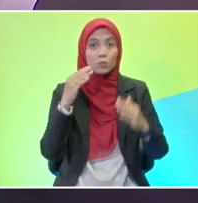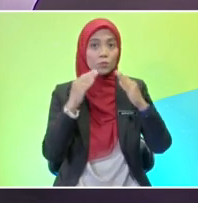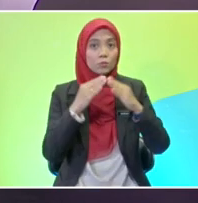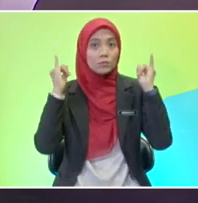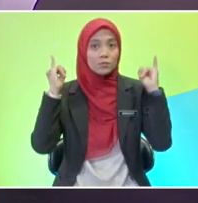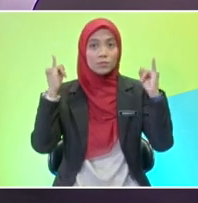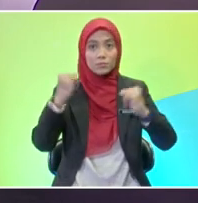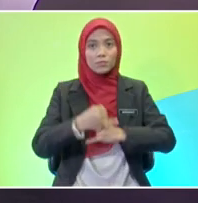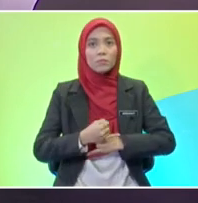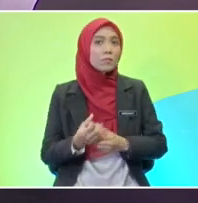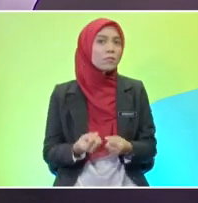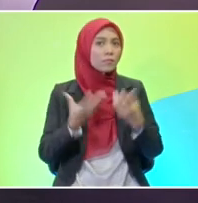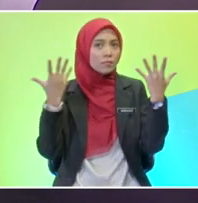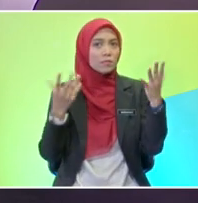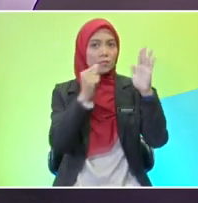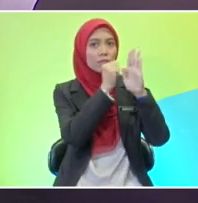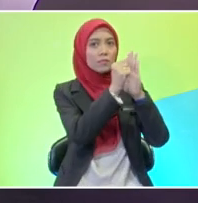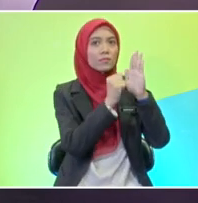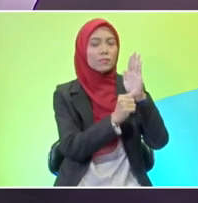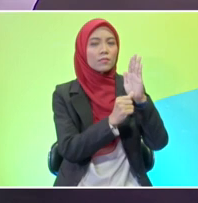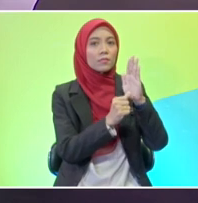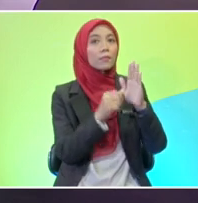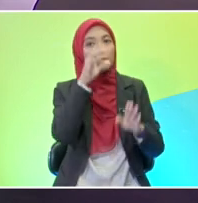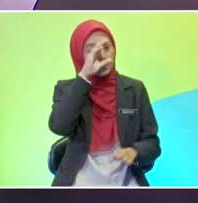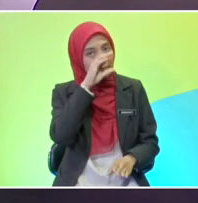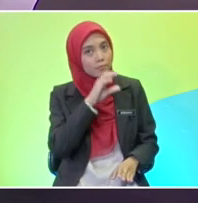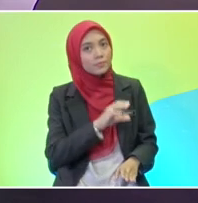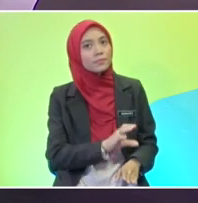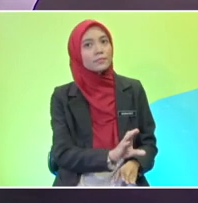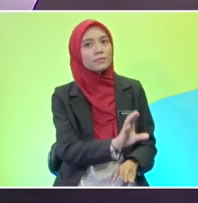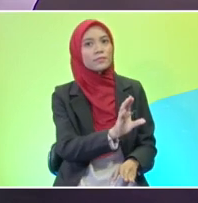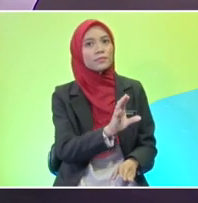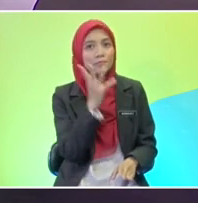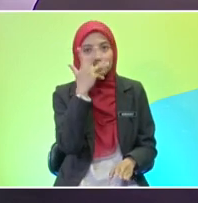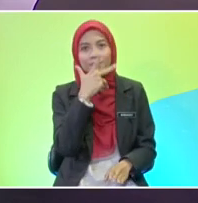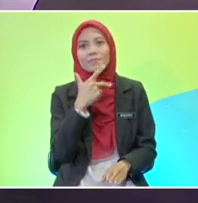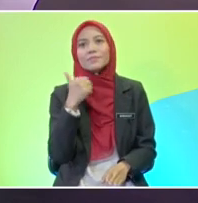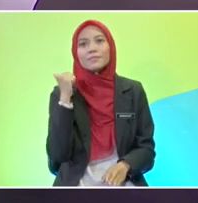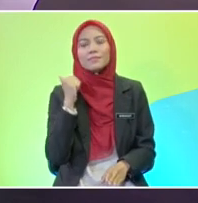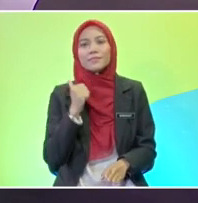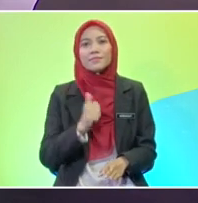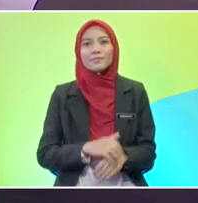banyak ukiran-ukiran contohnya seperti gajah tadi betul rumah cantik